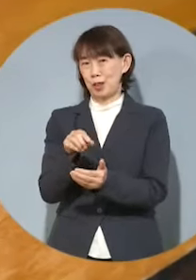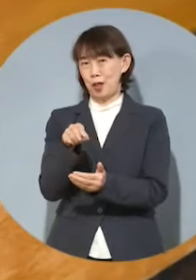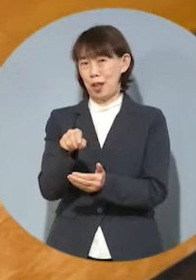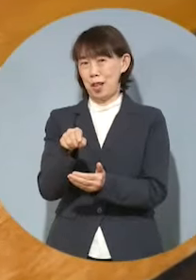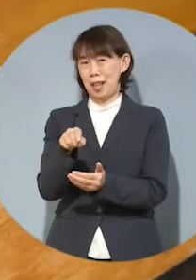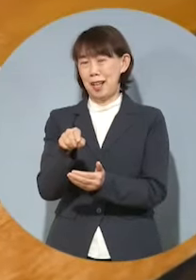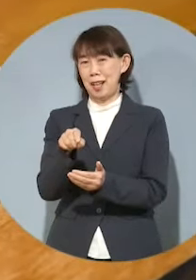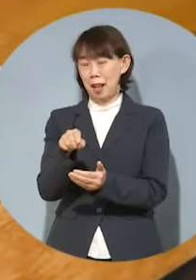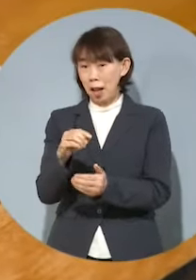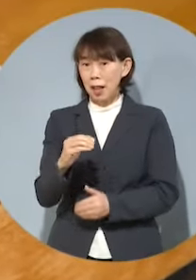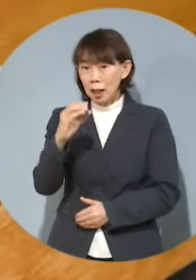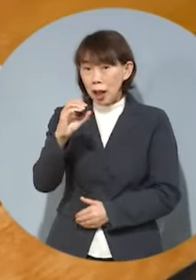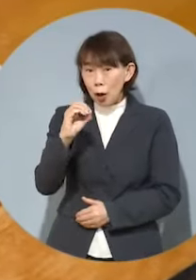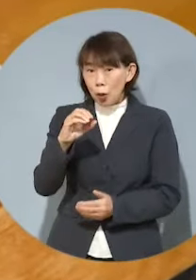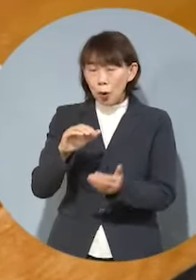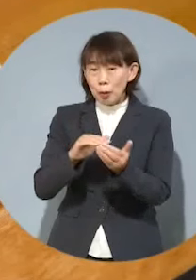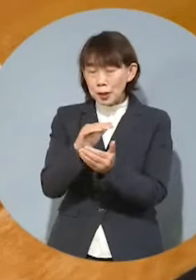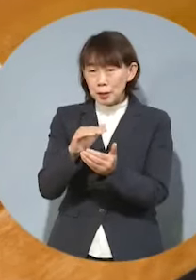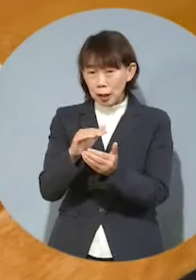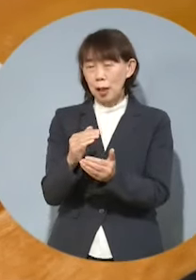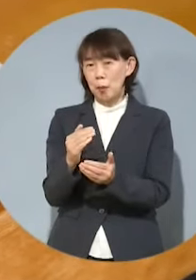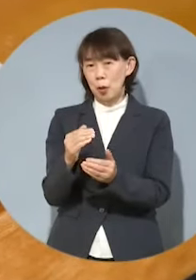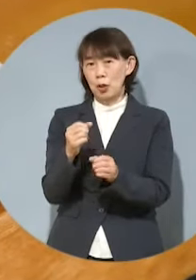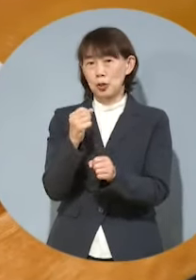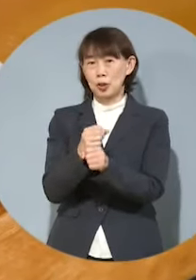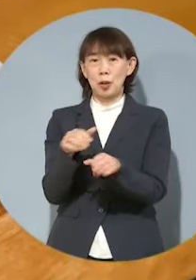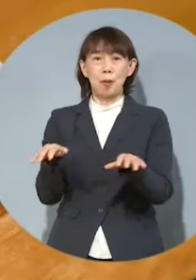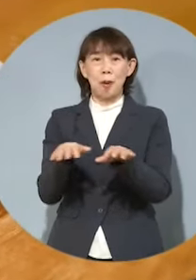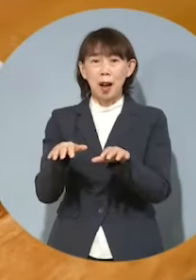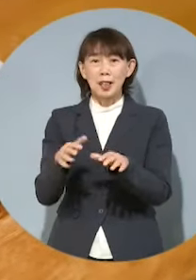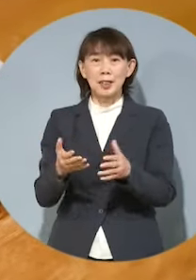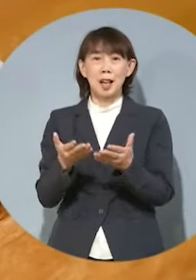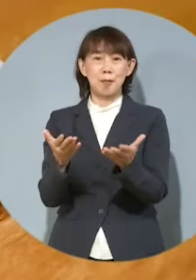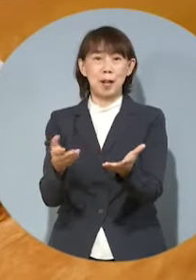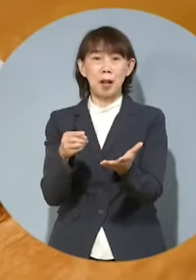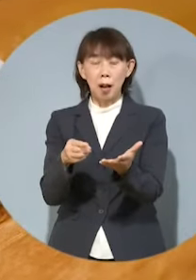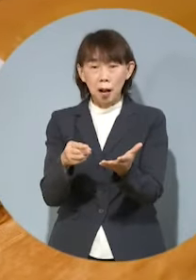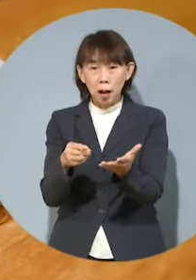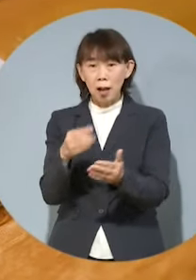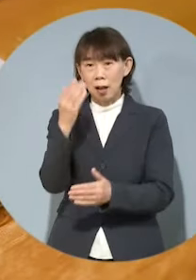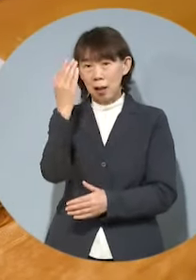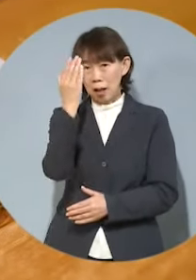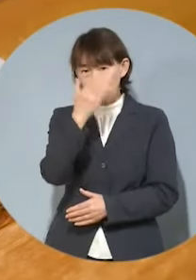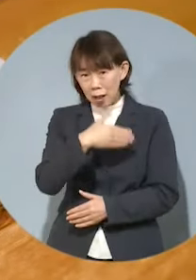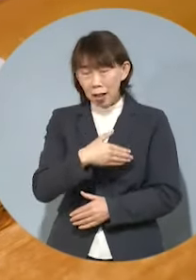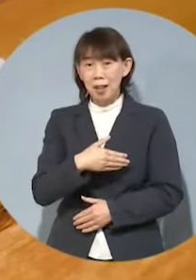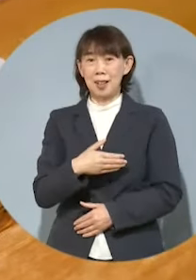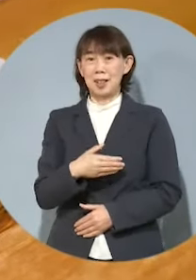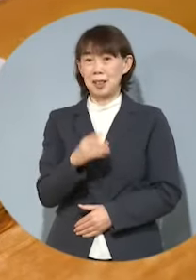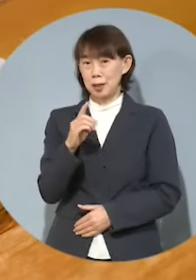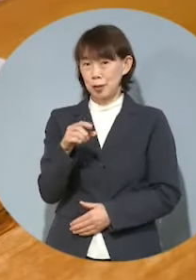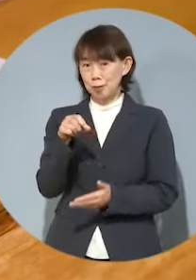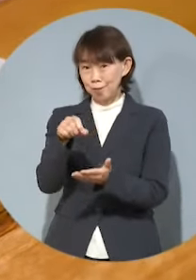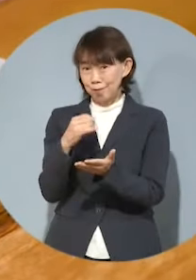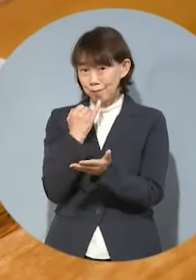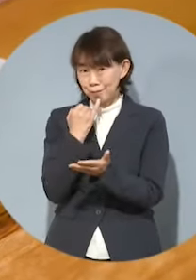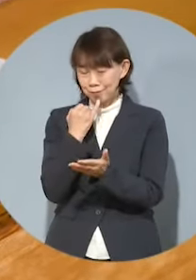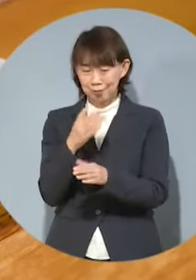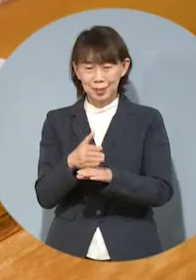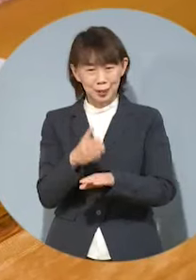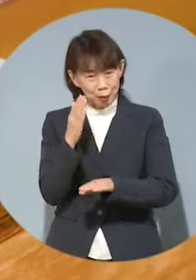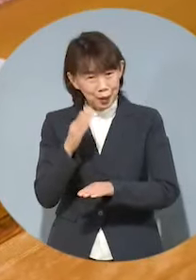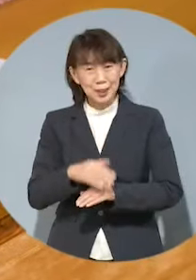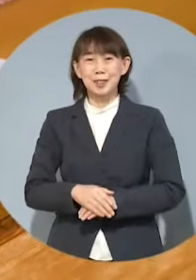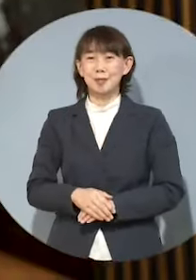ね、高尾まんじゅう、 はい、奥の工場でできたものの販売となります。 出来たてなんですか。 そうです。 一ついただけますか。 はい、ありがとうござい